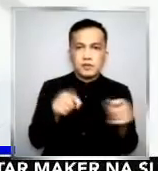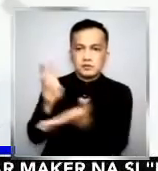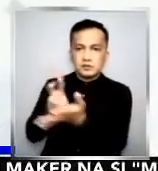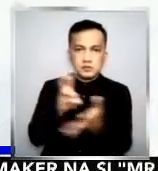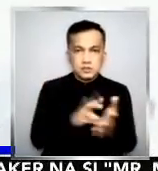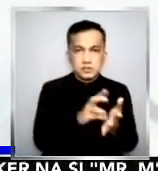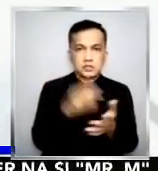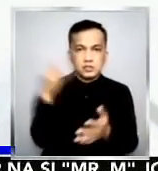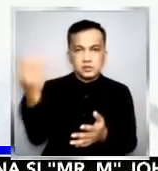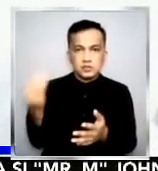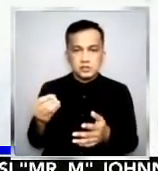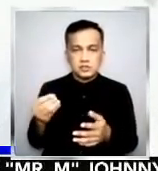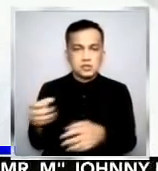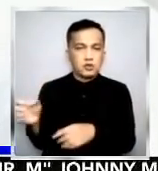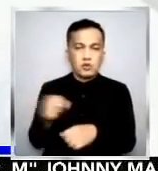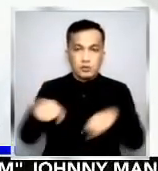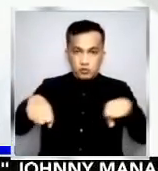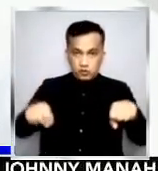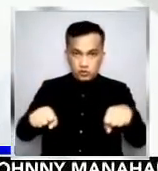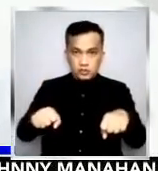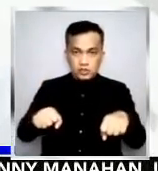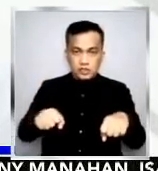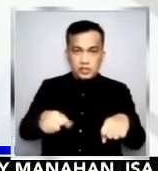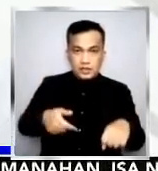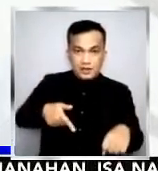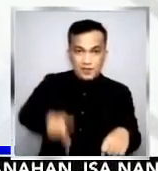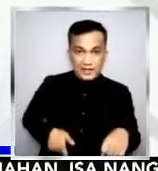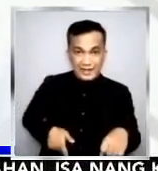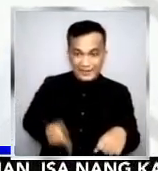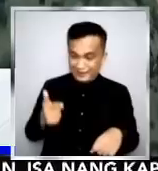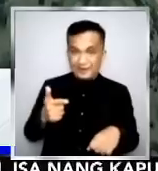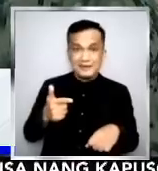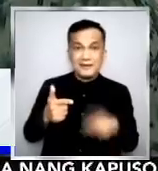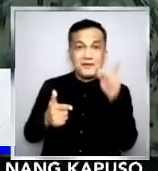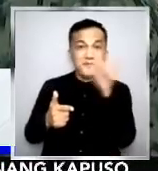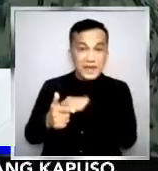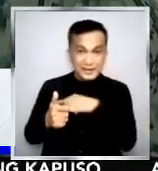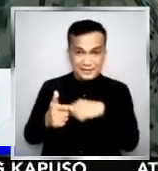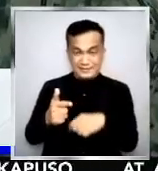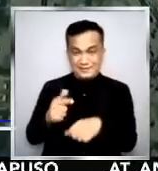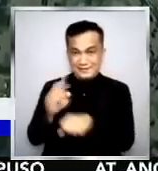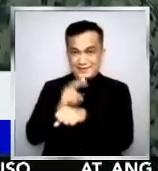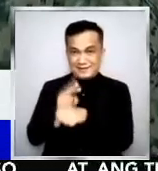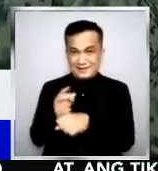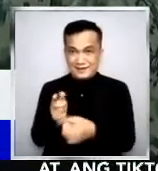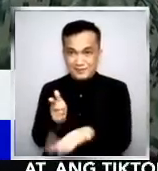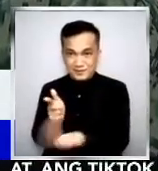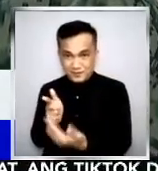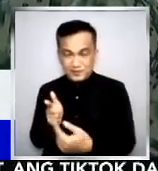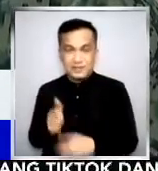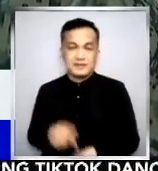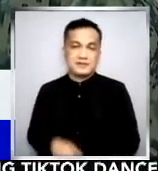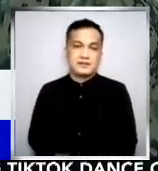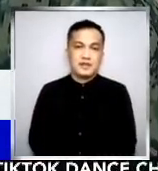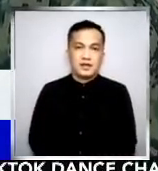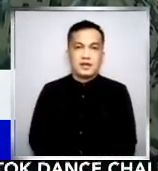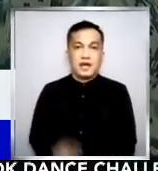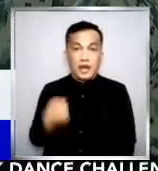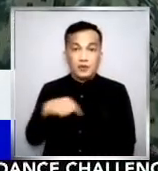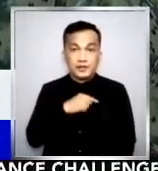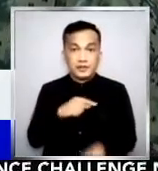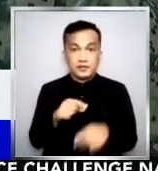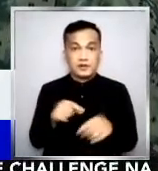motor at baril na pellet gun na ginagamit ng mga suspect sa pang-holdup. Bukas po ang aming opisina para kayo